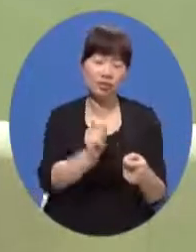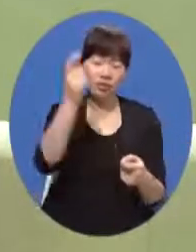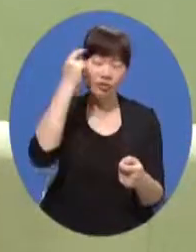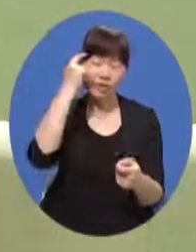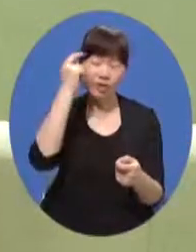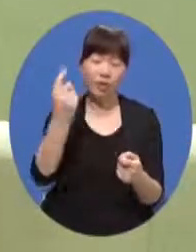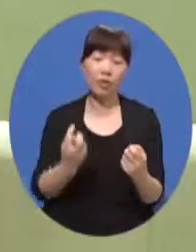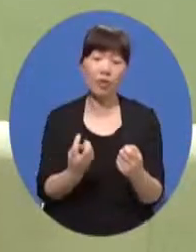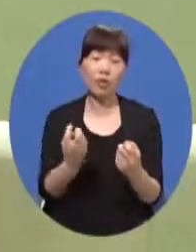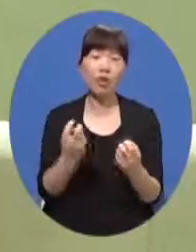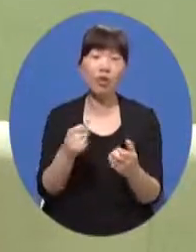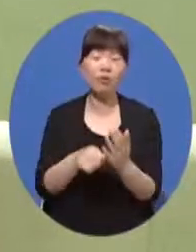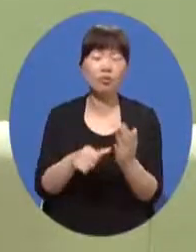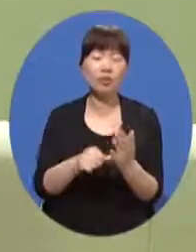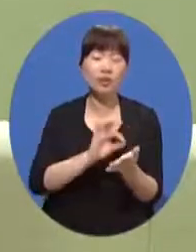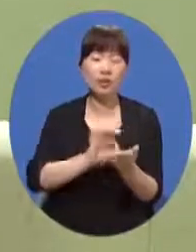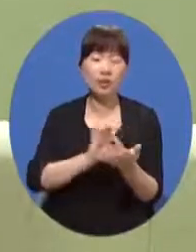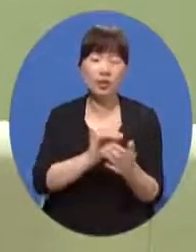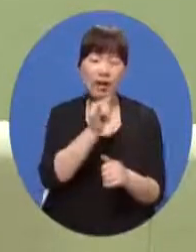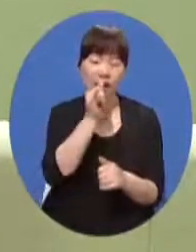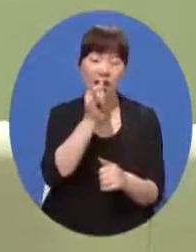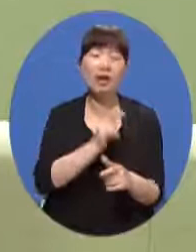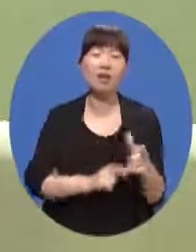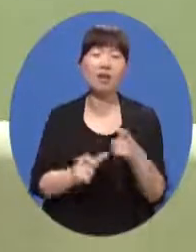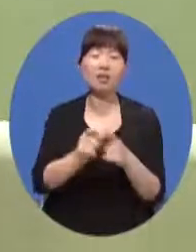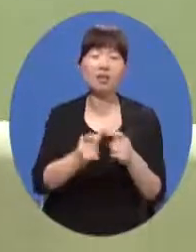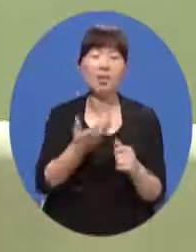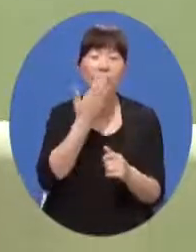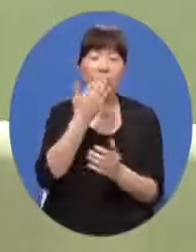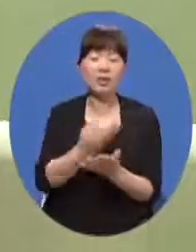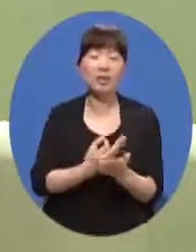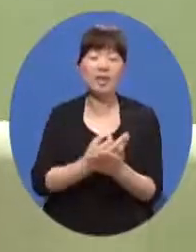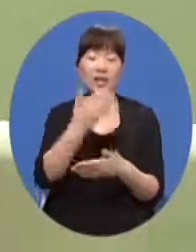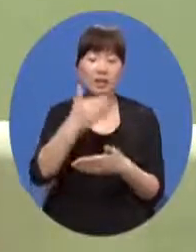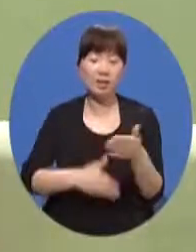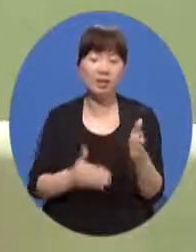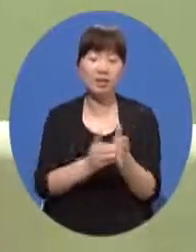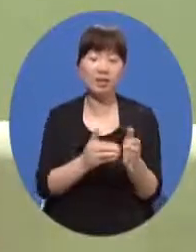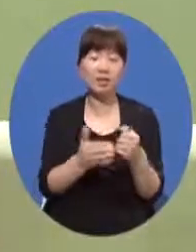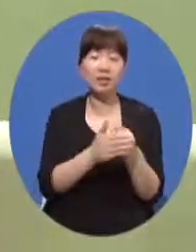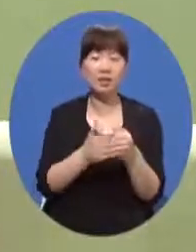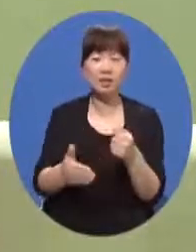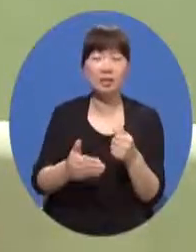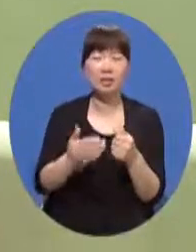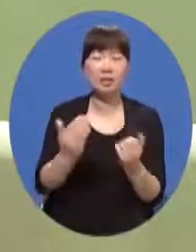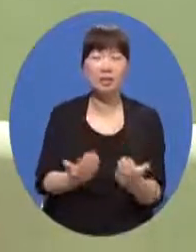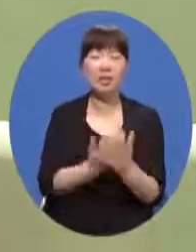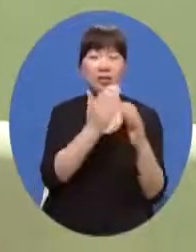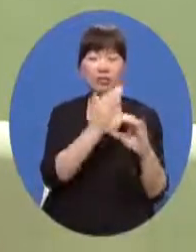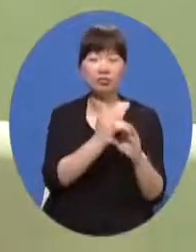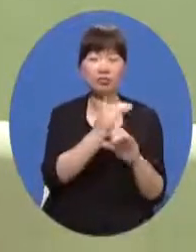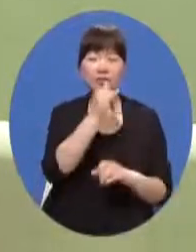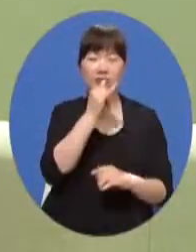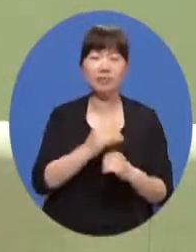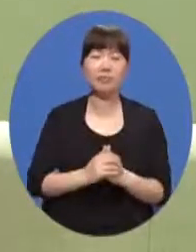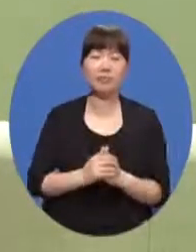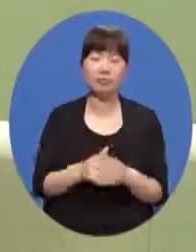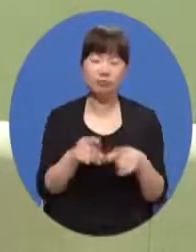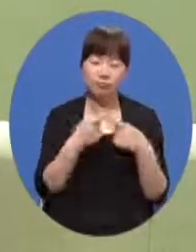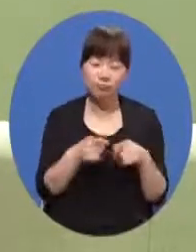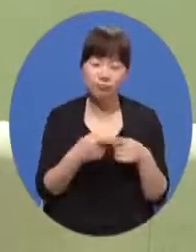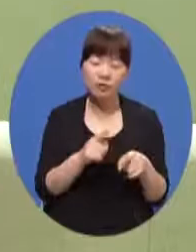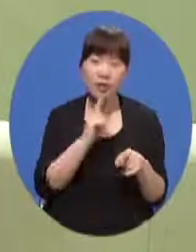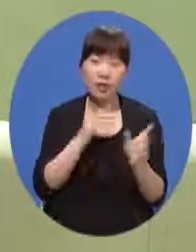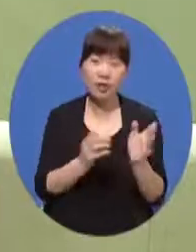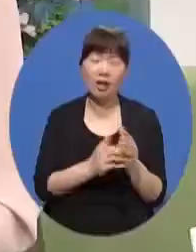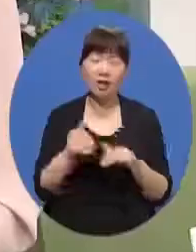것이고 어떤 무기를 사용해야 될 거고 이거가 더 먹고 살아남아야 됐기 때문에요. 그러한 쪽에 더 발달되어 있다라고 할 수 있죠. 분석하고 그렇죠.